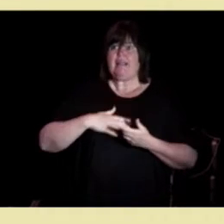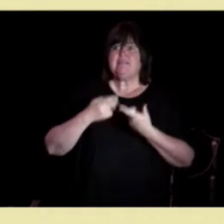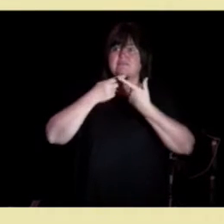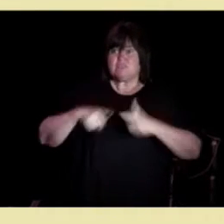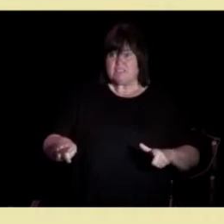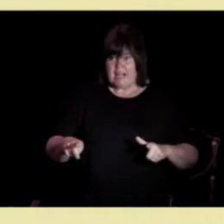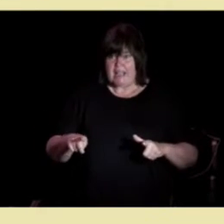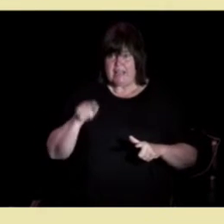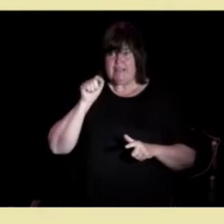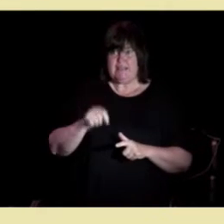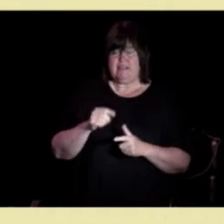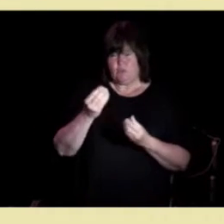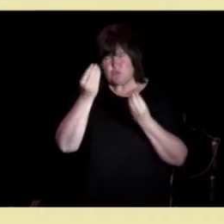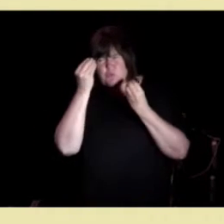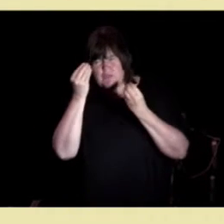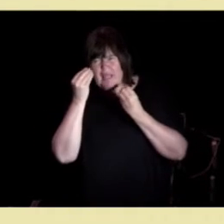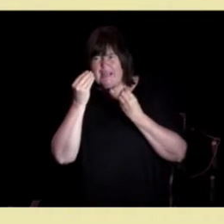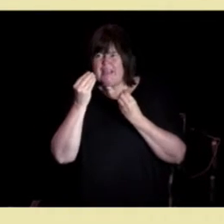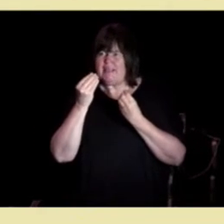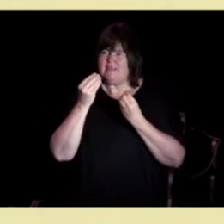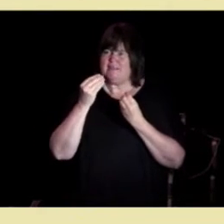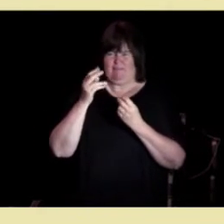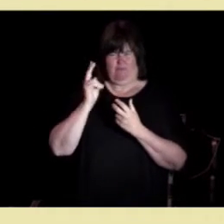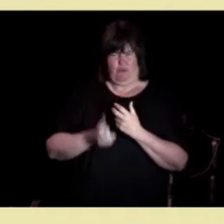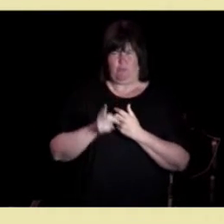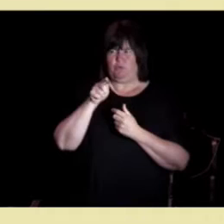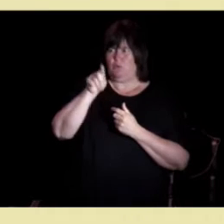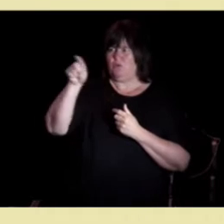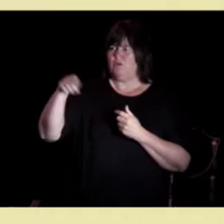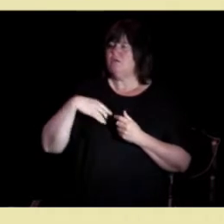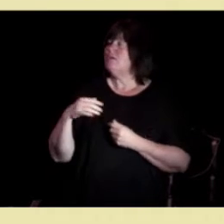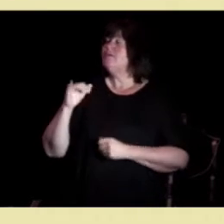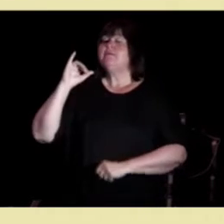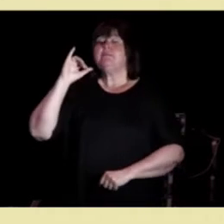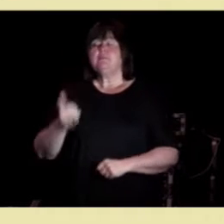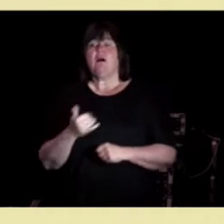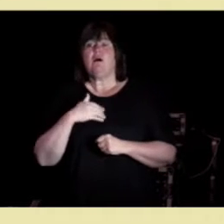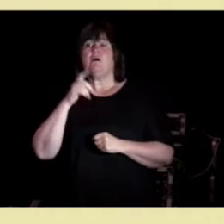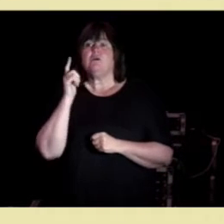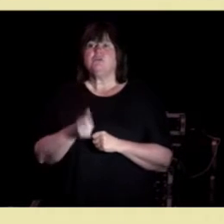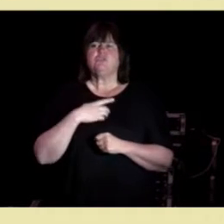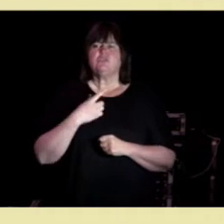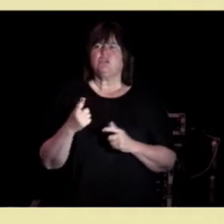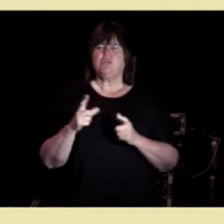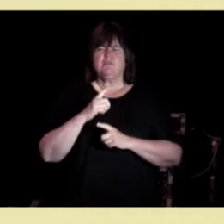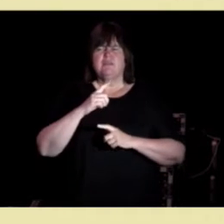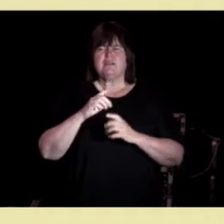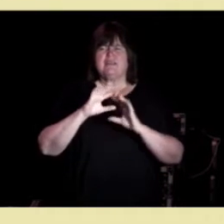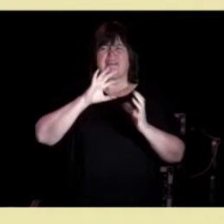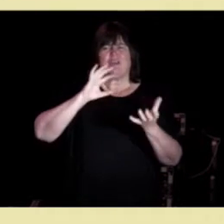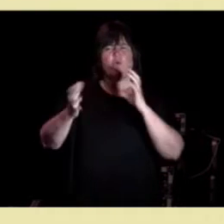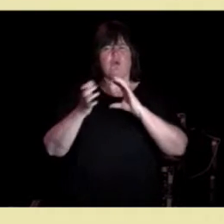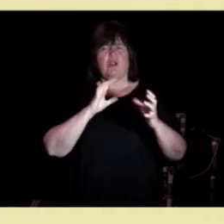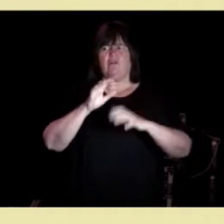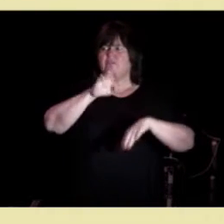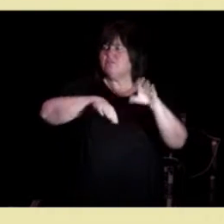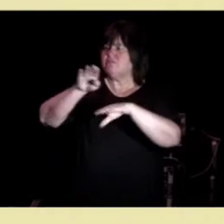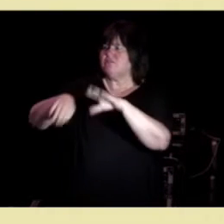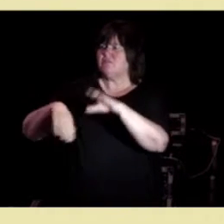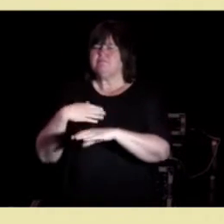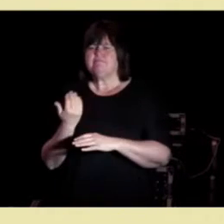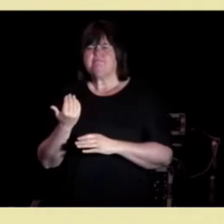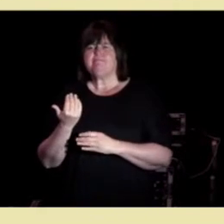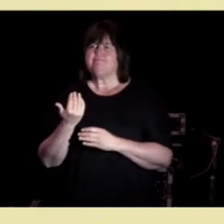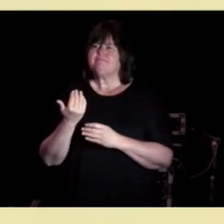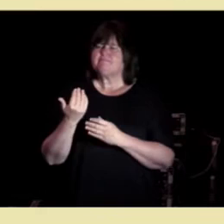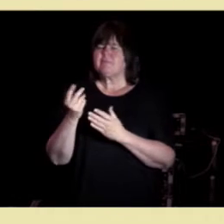Ja, fordi ubegrunnet geografisk variasjon indikerer jo at vår sannsynlighet for å motta